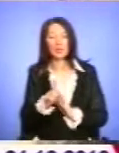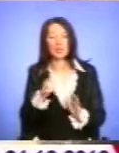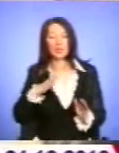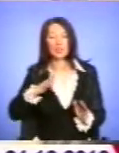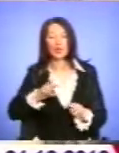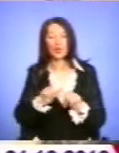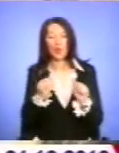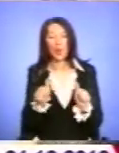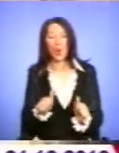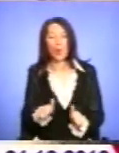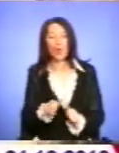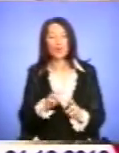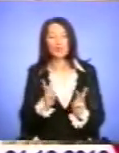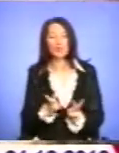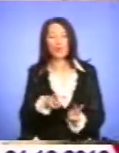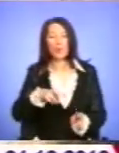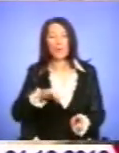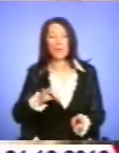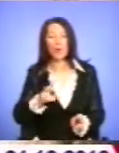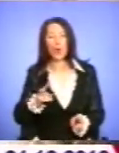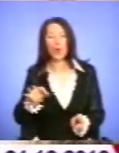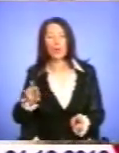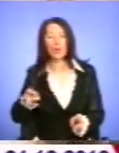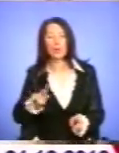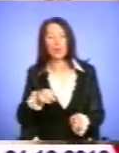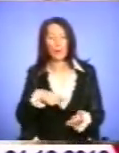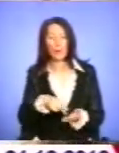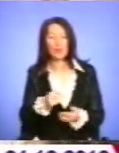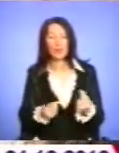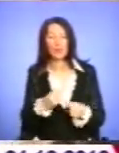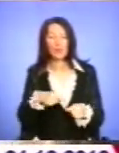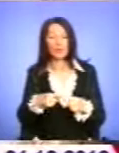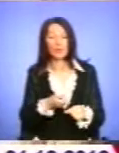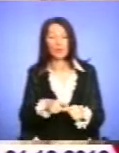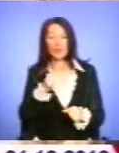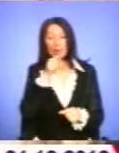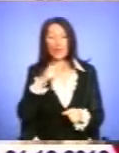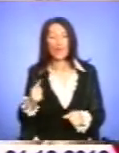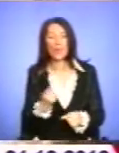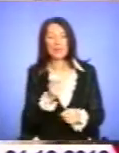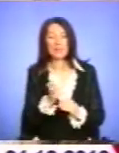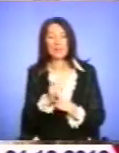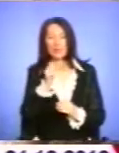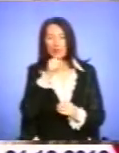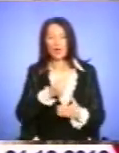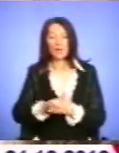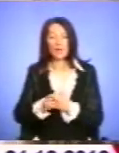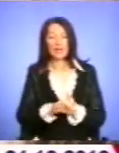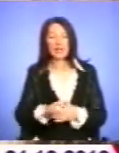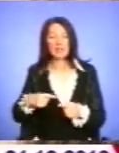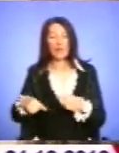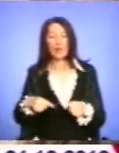Святого Миколая, щоб піти пограти футбол. Цього року нам вперше за 14 років Федерація футболу